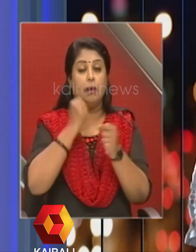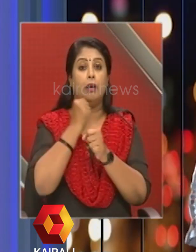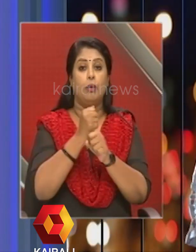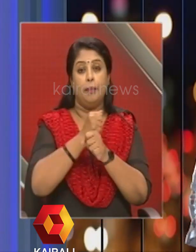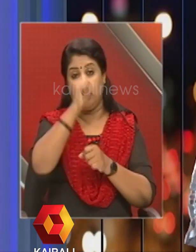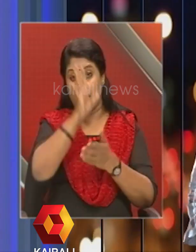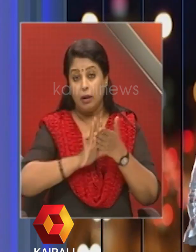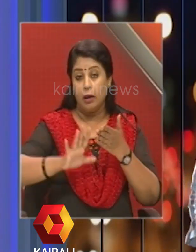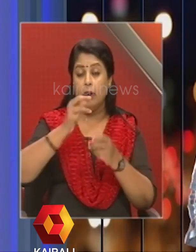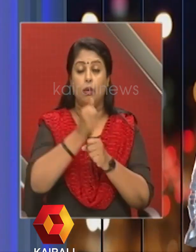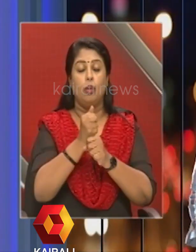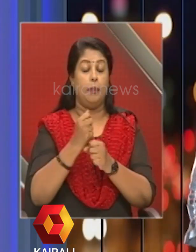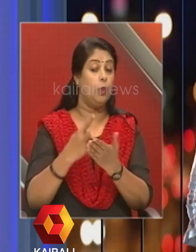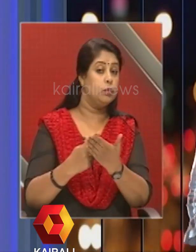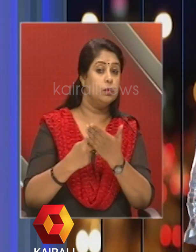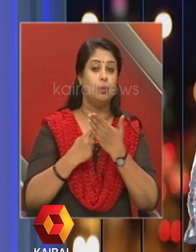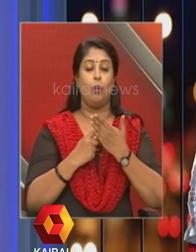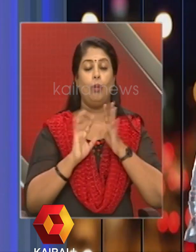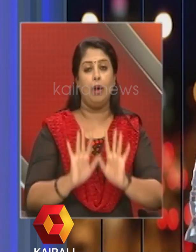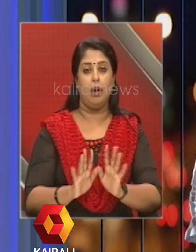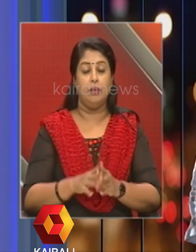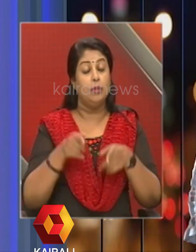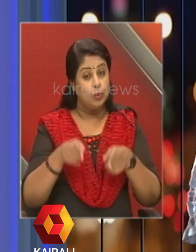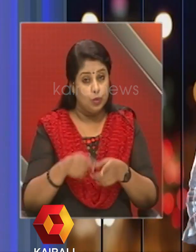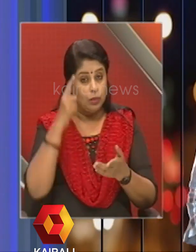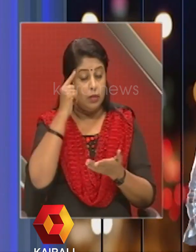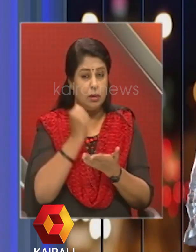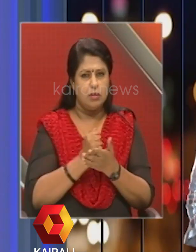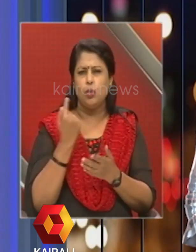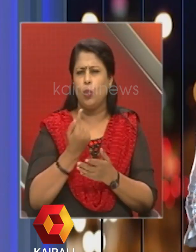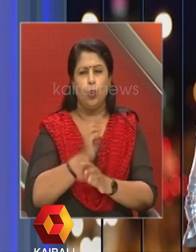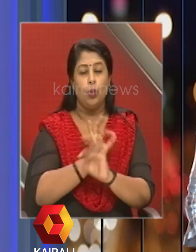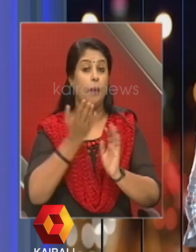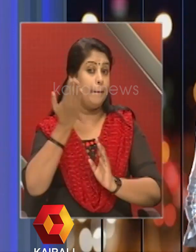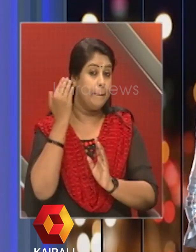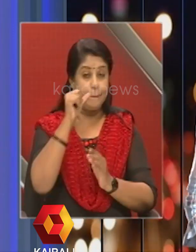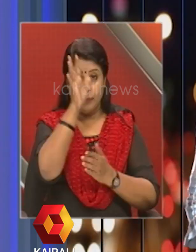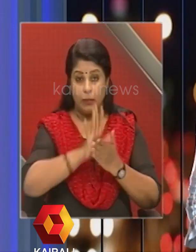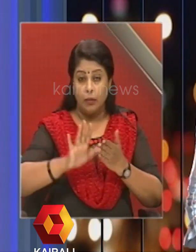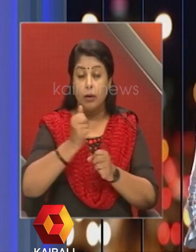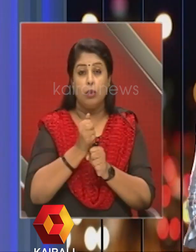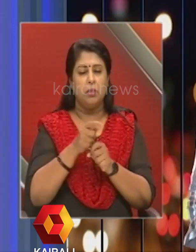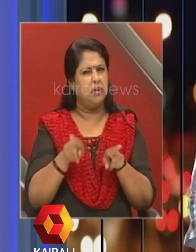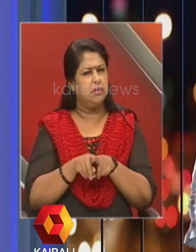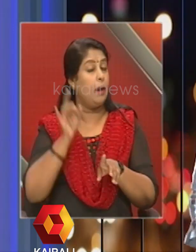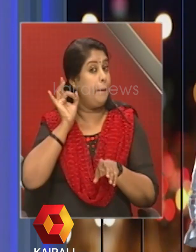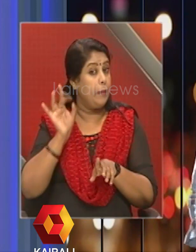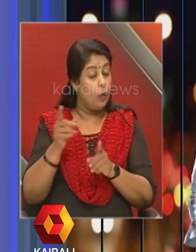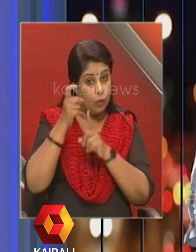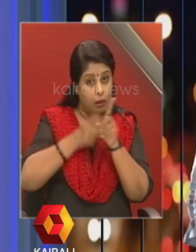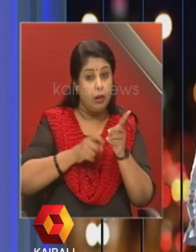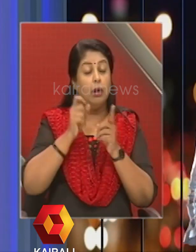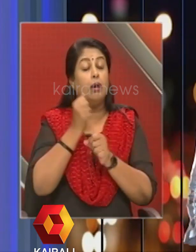സർക്കാരിനോട് തുടരുന്നത്. ഈ ഒരു നടപടി മാത്രമല്ല, നേരത്തെയും കേന്ദ്രത്തിന്റെ അപഗണന തുടർന്നുകൊണ്ടാണ് കേരള സർക്കാർ